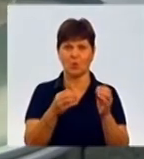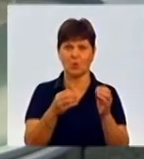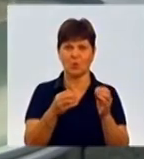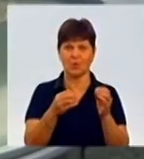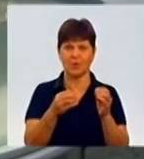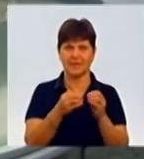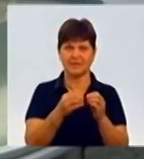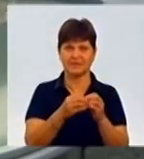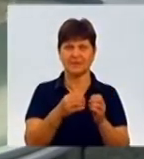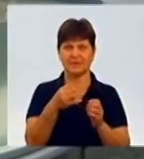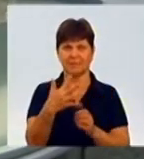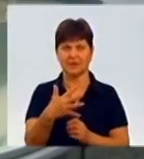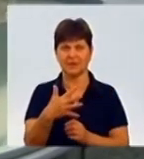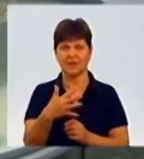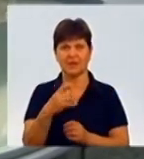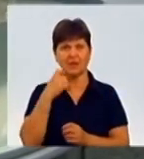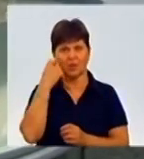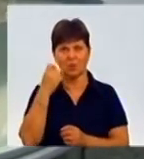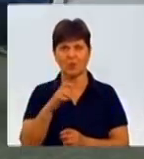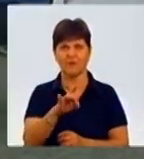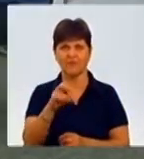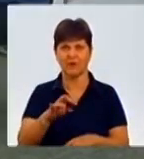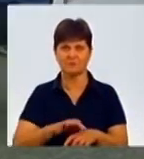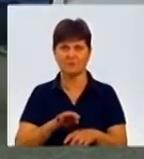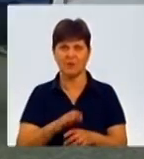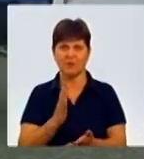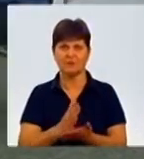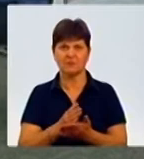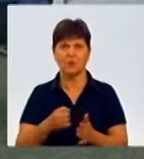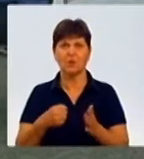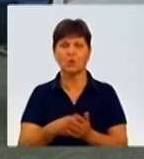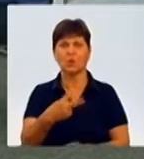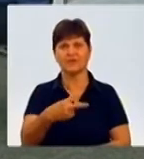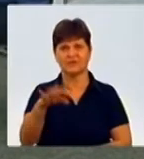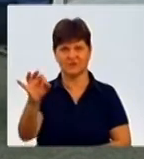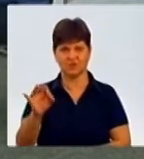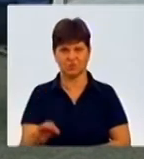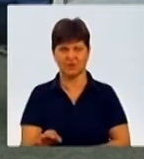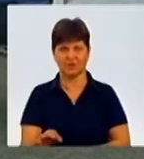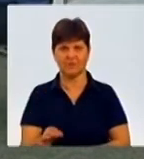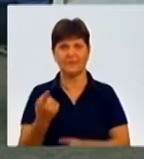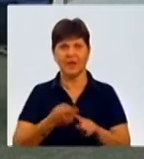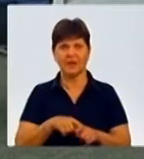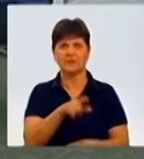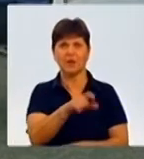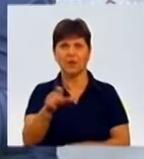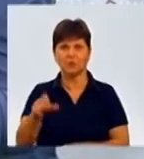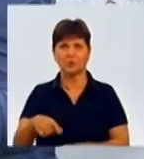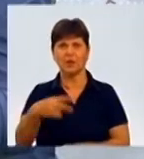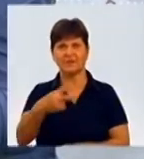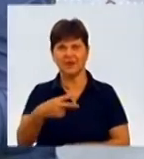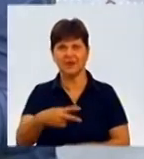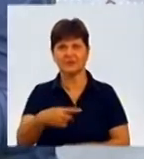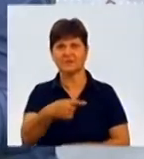хворі з раковою патологією знаходяться до 20%. Тобто це люди і 20 років,